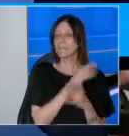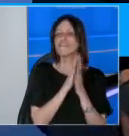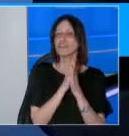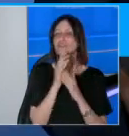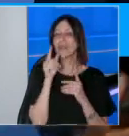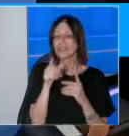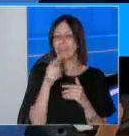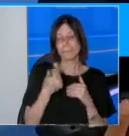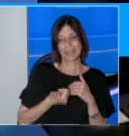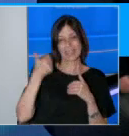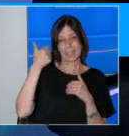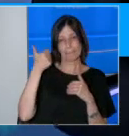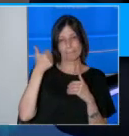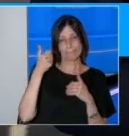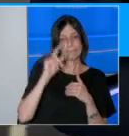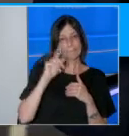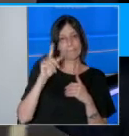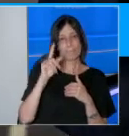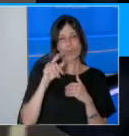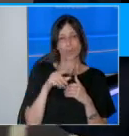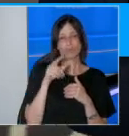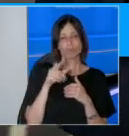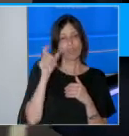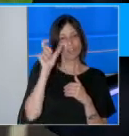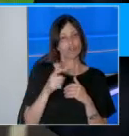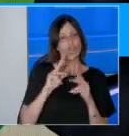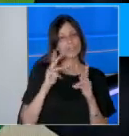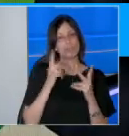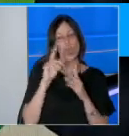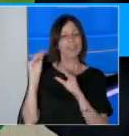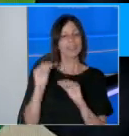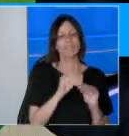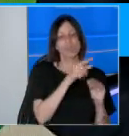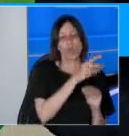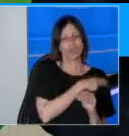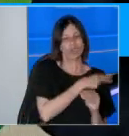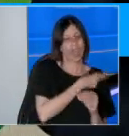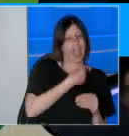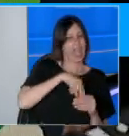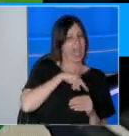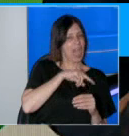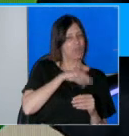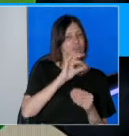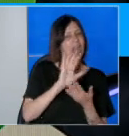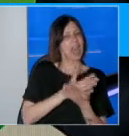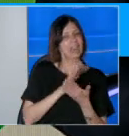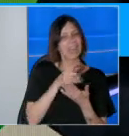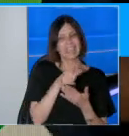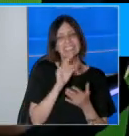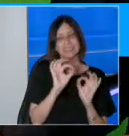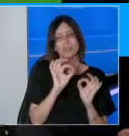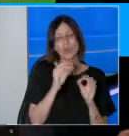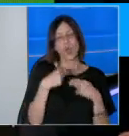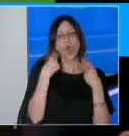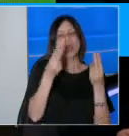שאתם, המנהיגים, לא תעבירו, אתה יודע, אנשי הציבור, לא תעבירו אליהם את האחריות הזו של ההחלטה, כי זה בדיוק חוזר